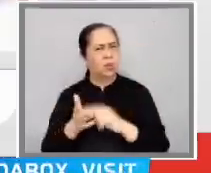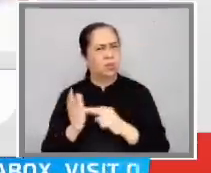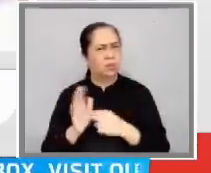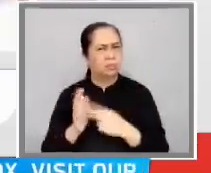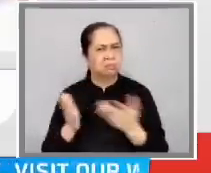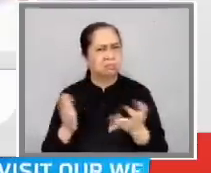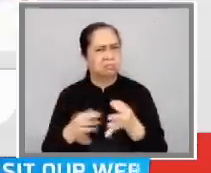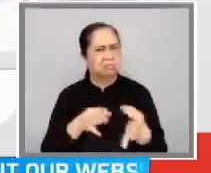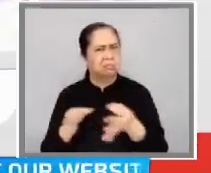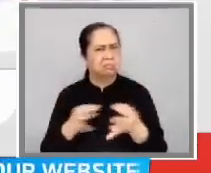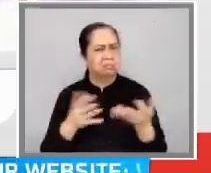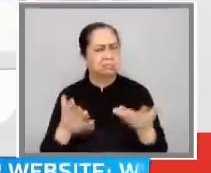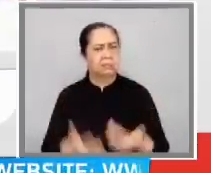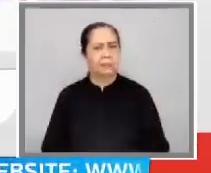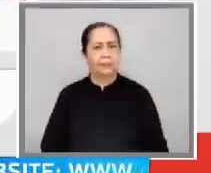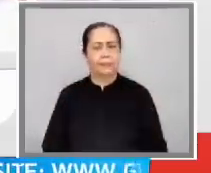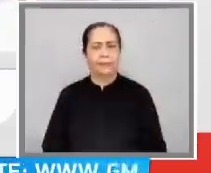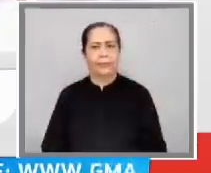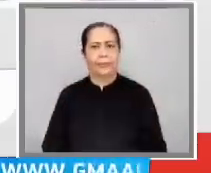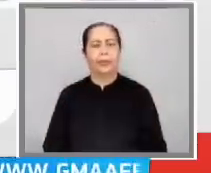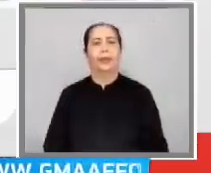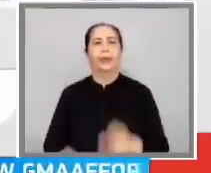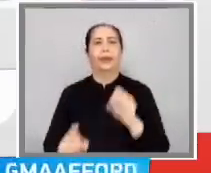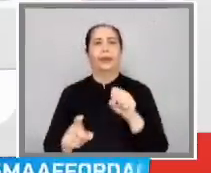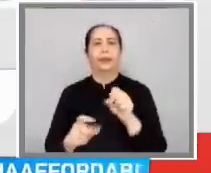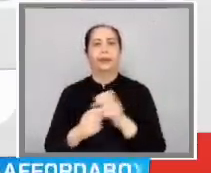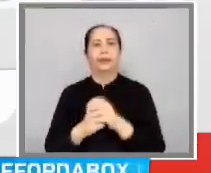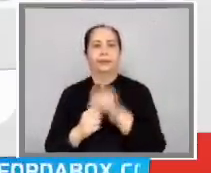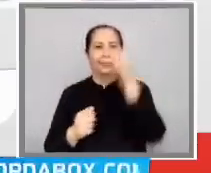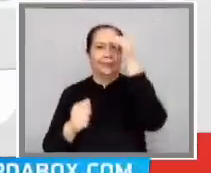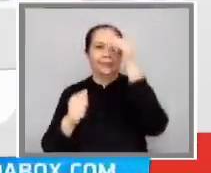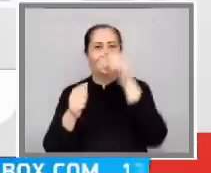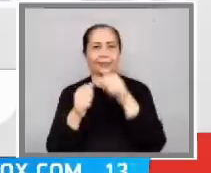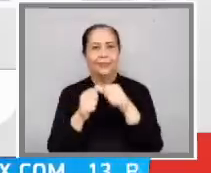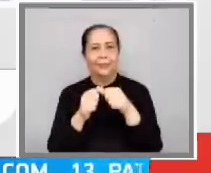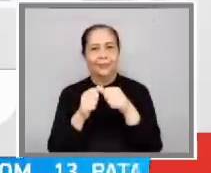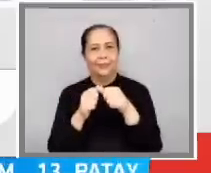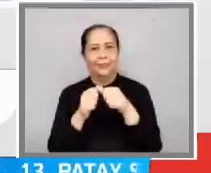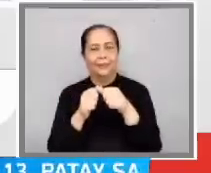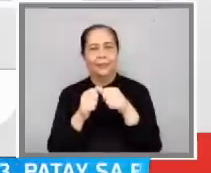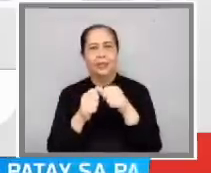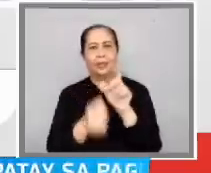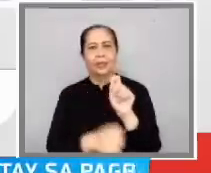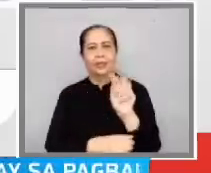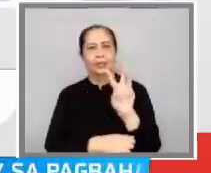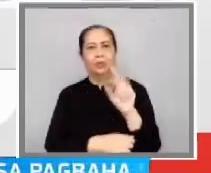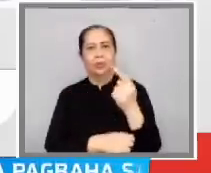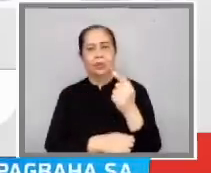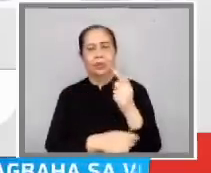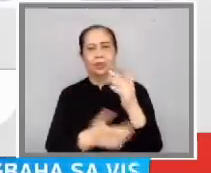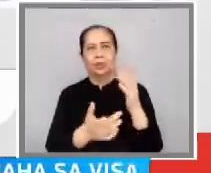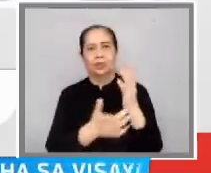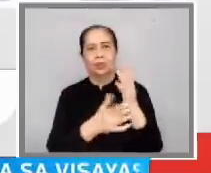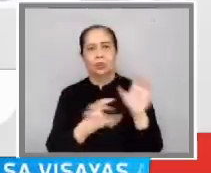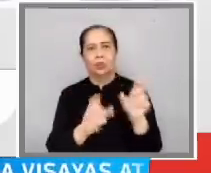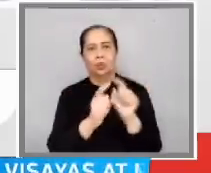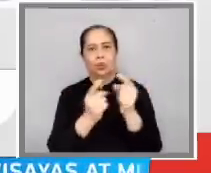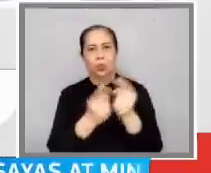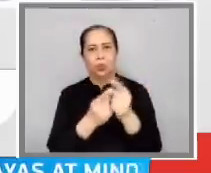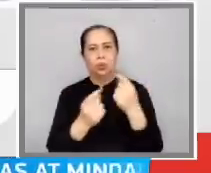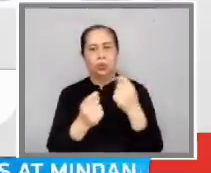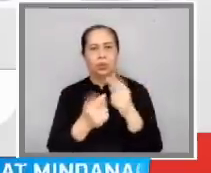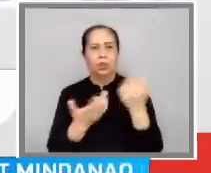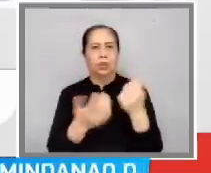rito? Ito po, no, kung matatandaan po natin, yung technical working group came up with the initial draft of